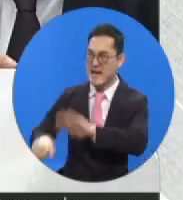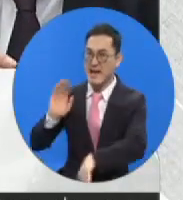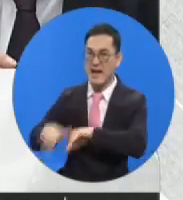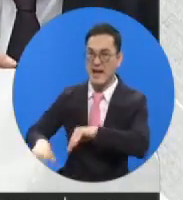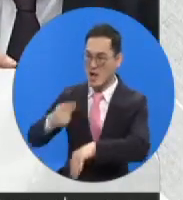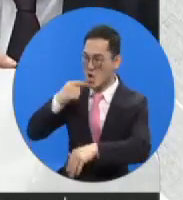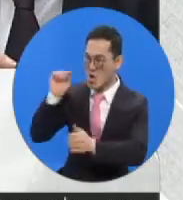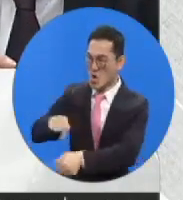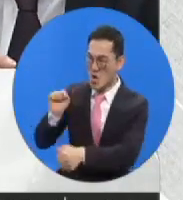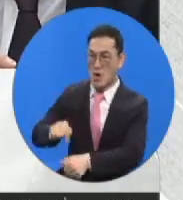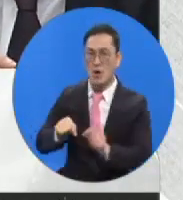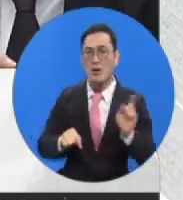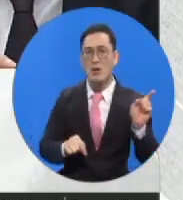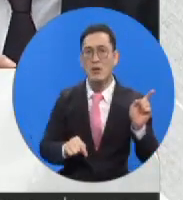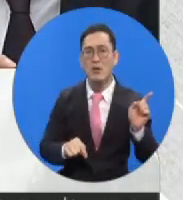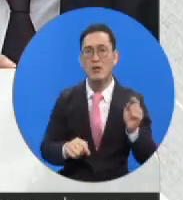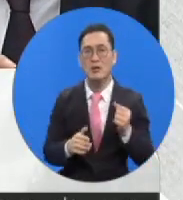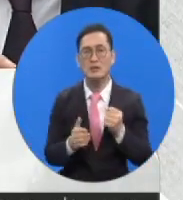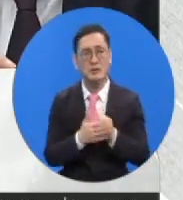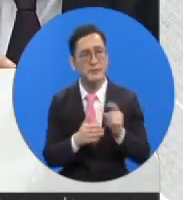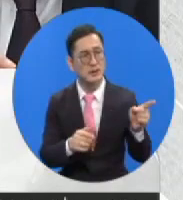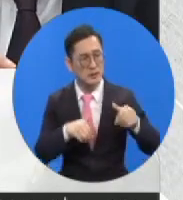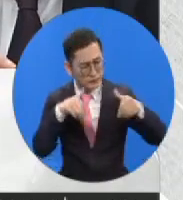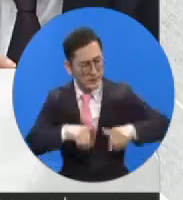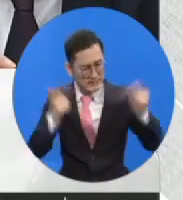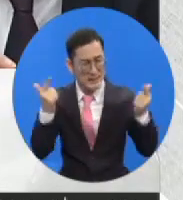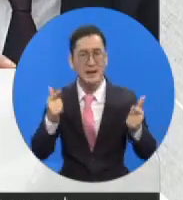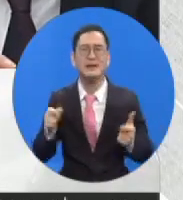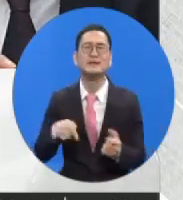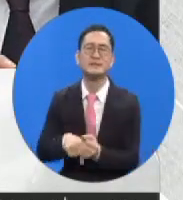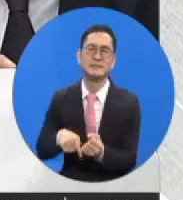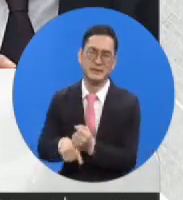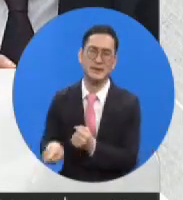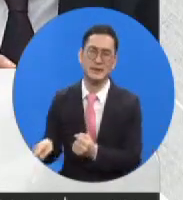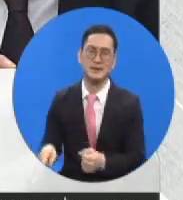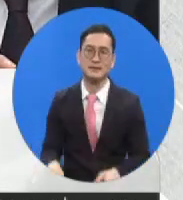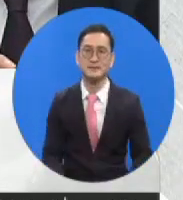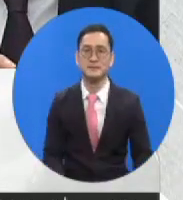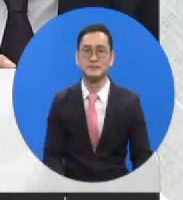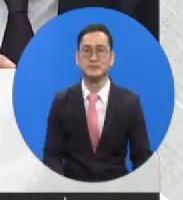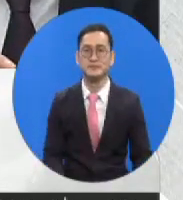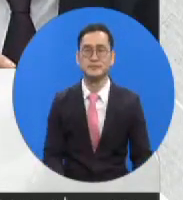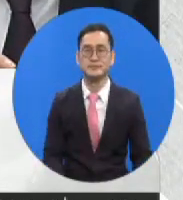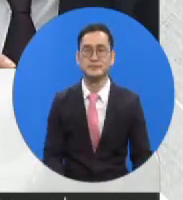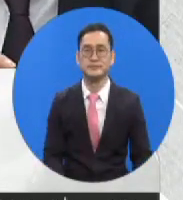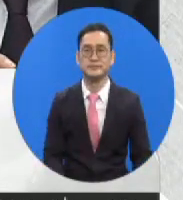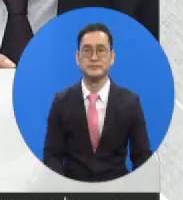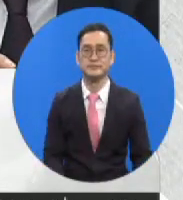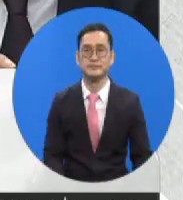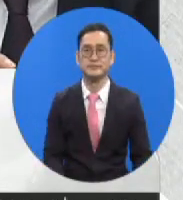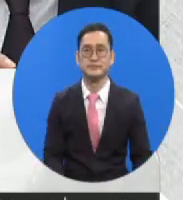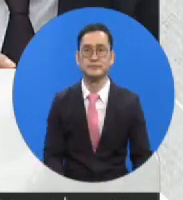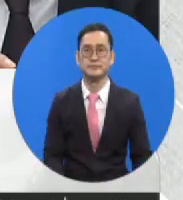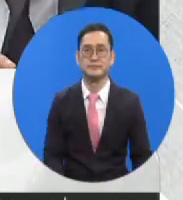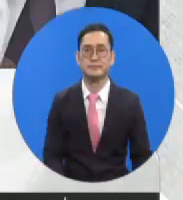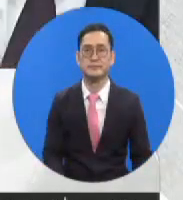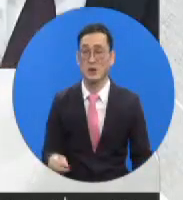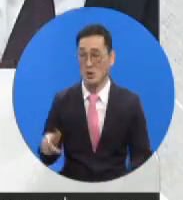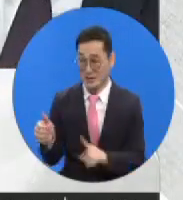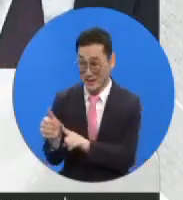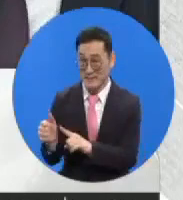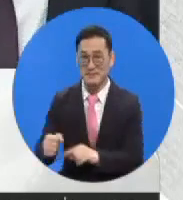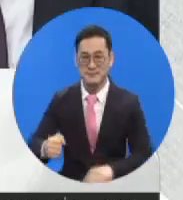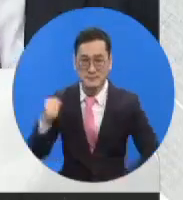되니까 거기에 대한 반대급부적인 얘기로서 부하가 아니라는 얘기를 하고 있는 것이고요. 다만 한 가지 아쉬웠던 건 윤석열 총장이 책상에 친 건